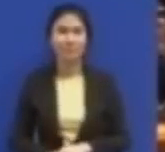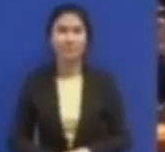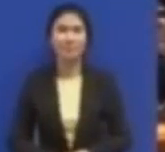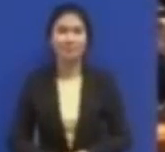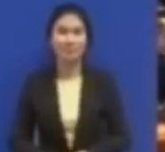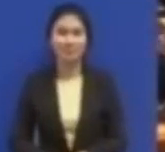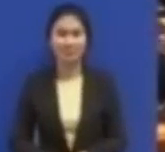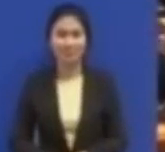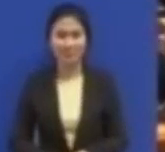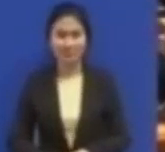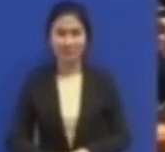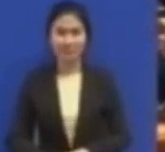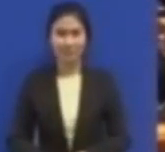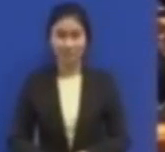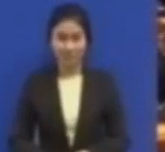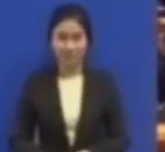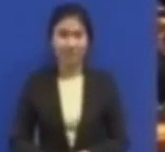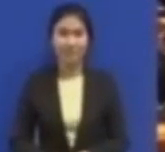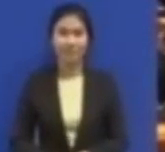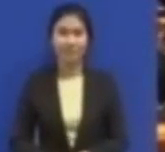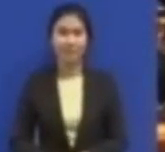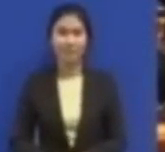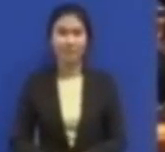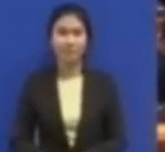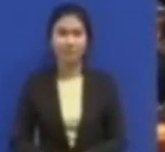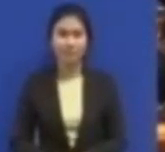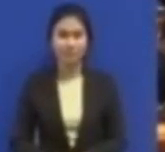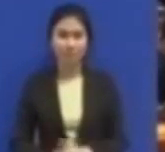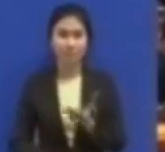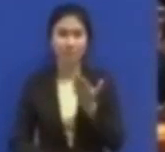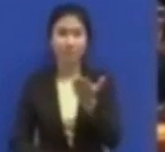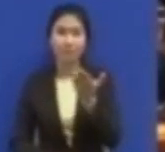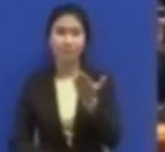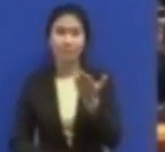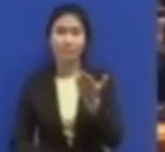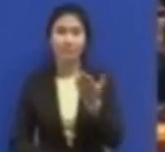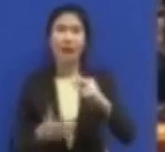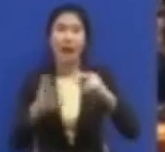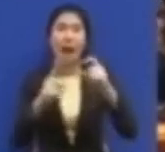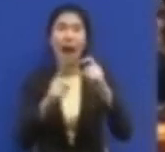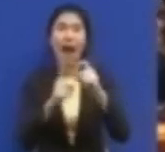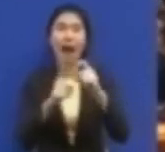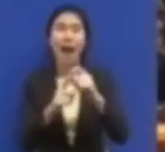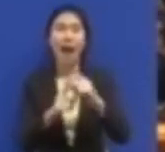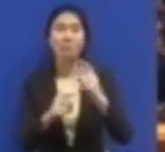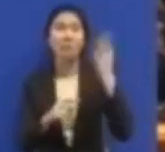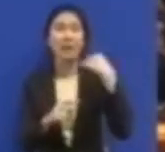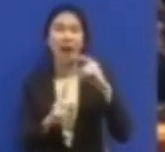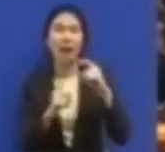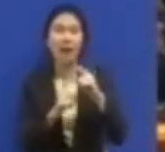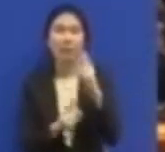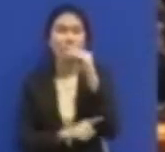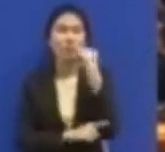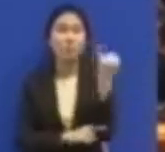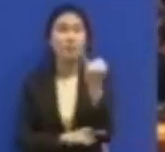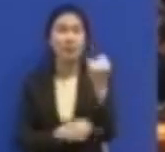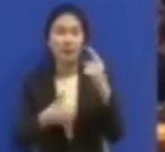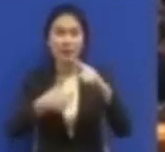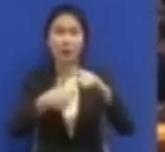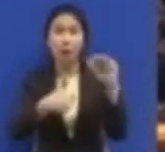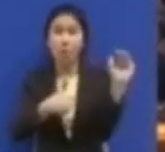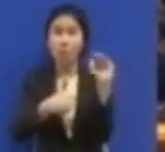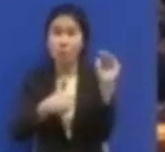ท่านประธานครับขออนุญาตครับขอให้ผู้อภิปรายประถอนคำว่างูเห่าและเลอะเทอะฮะ ครับ เอ๊ะท่านประธานหู